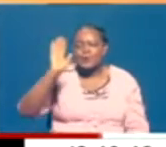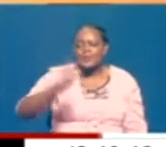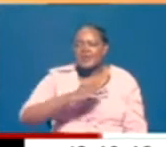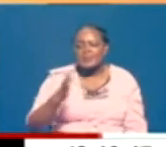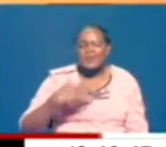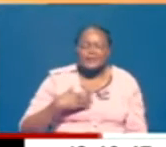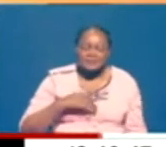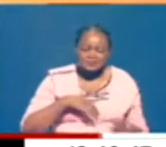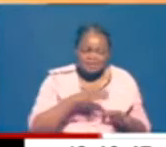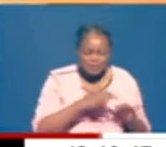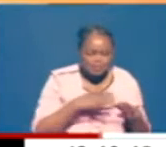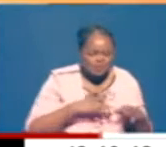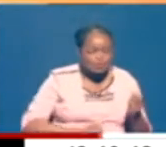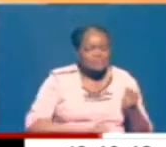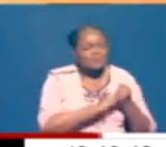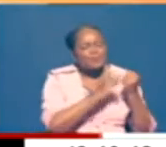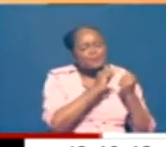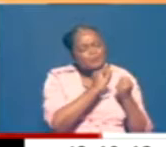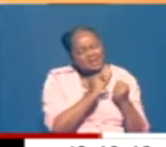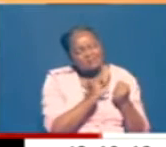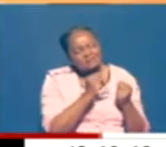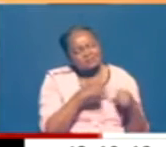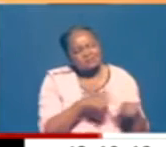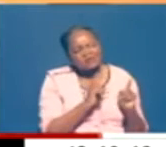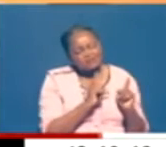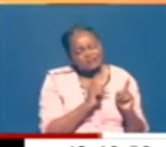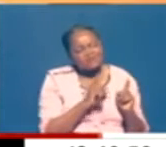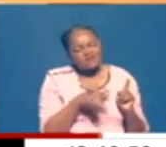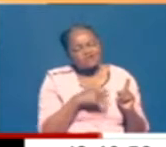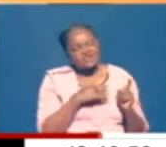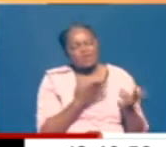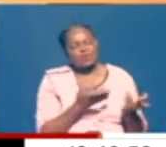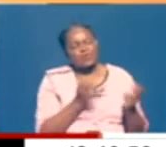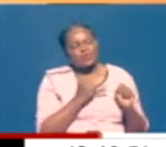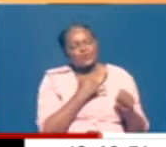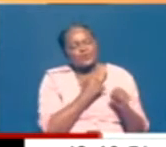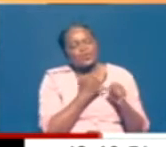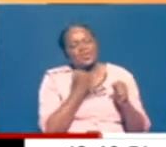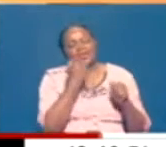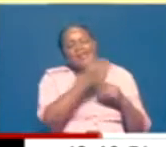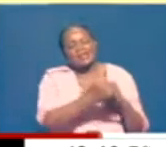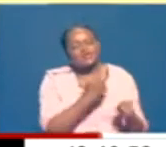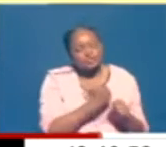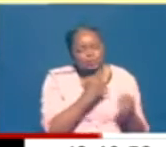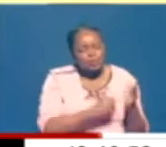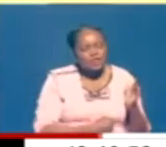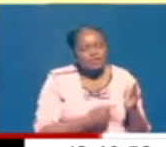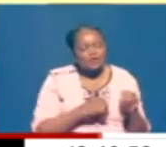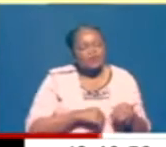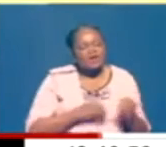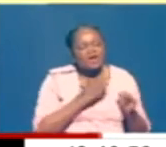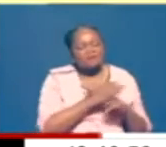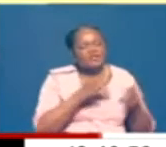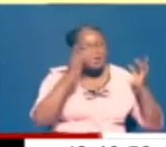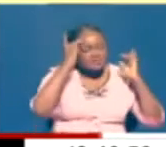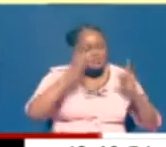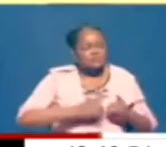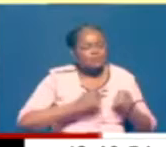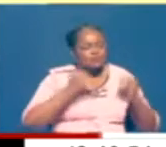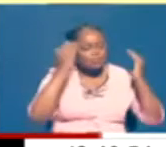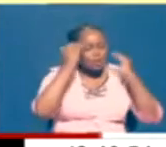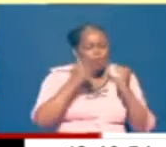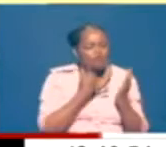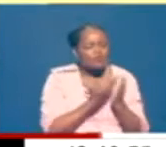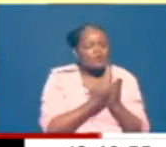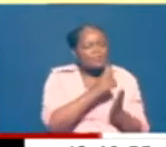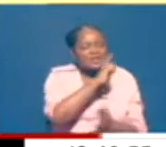BBI yenyewe, wamesalia na silaha ipi kwa sasa kutokana na ule uamuzi ambao ulitolewa na mahakama ya rufani.